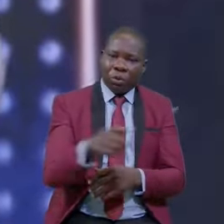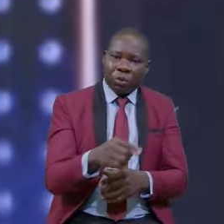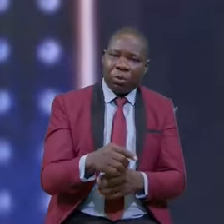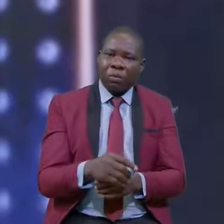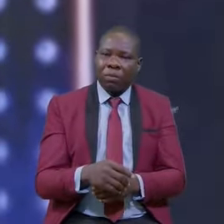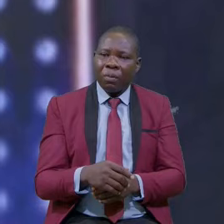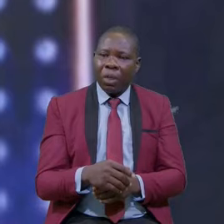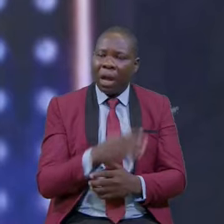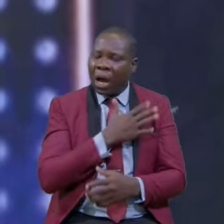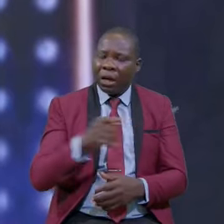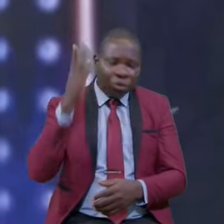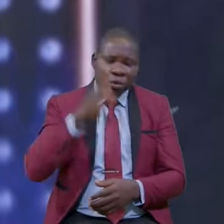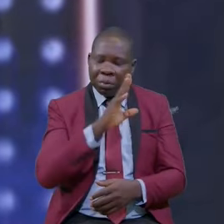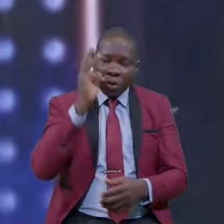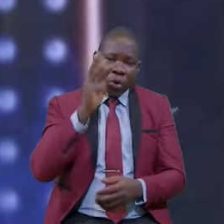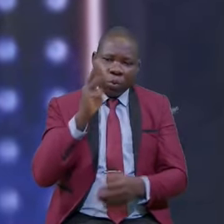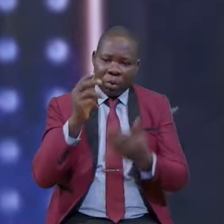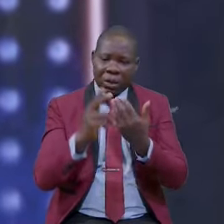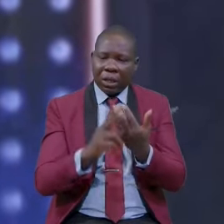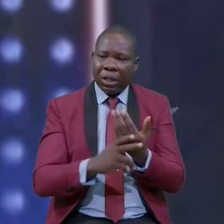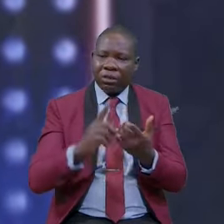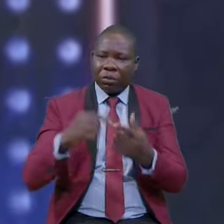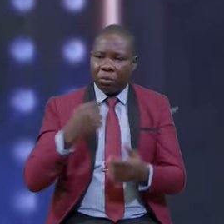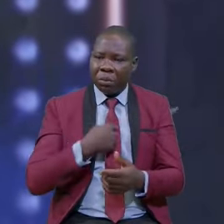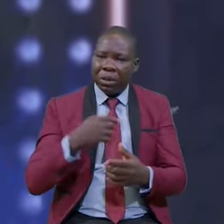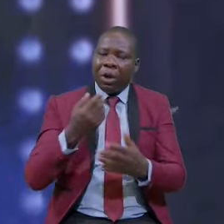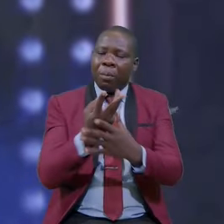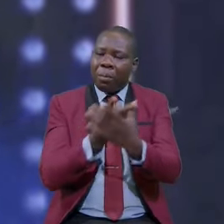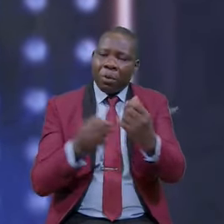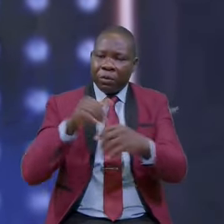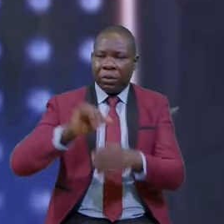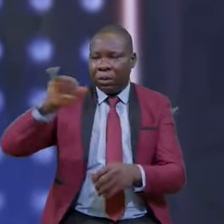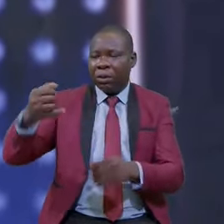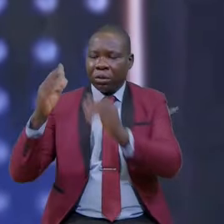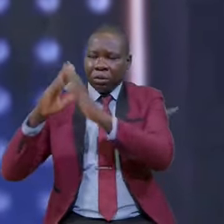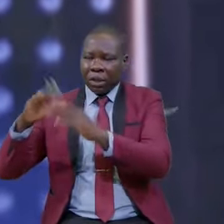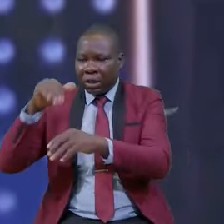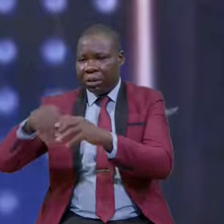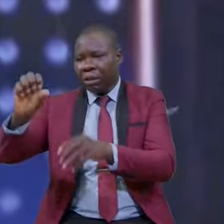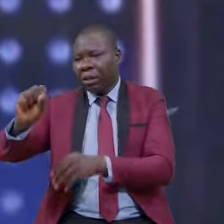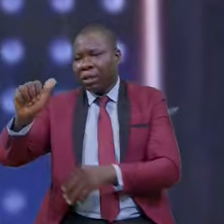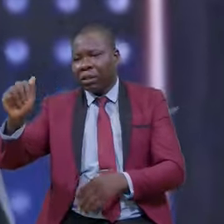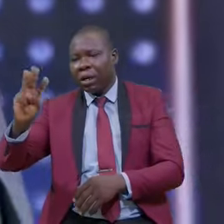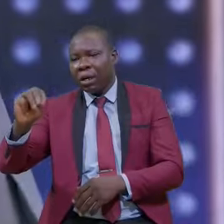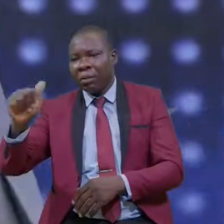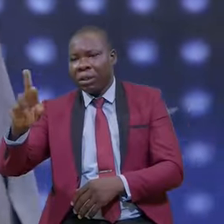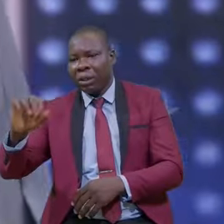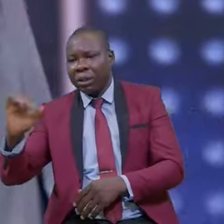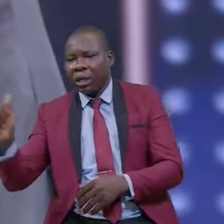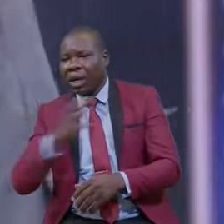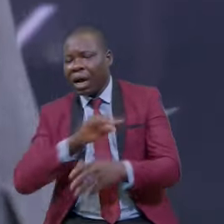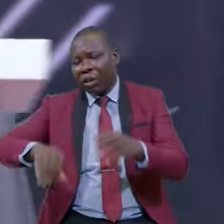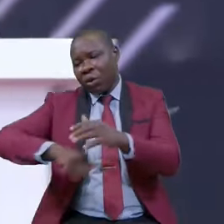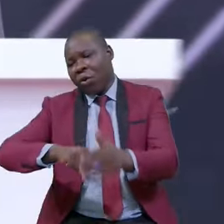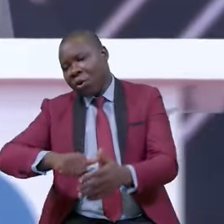temple jusqu'aux extrémités de la terre. And then, so you now have the baptism et vous avez donc le baptême in the Holy du Saint-Esprit. And the people continue,